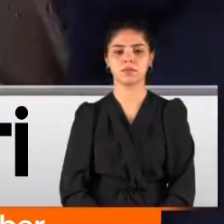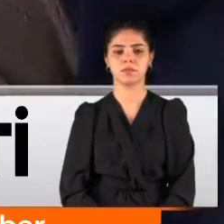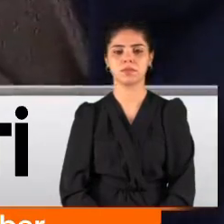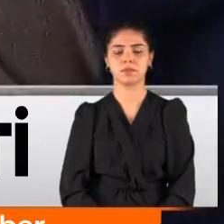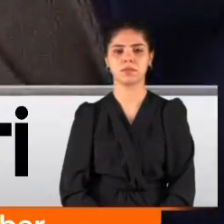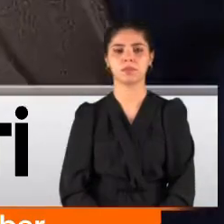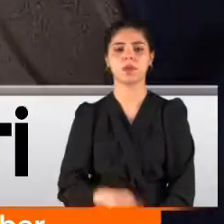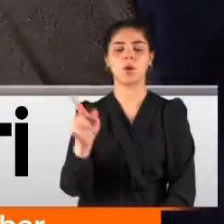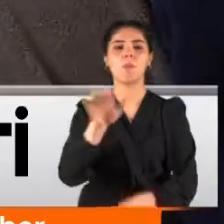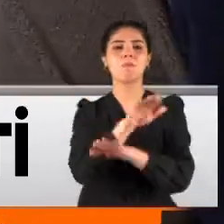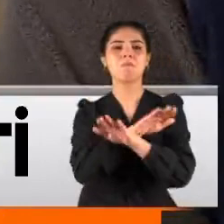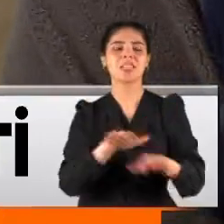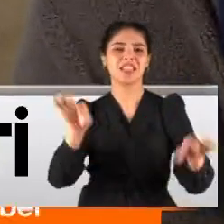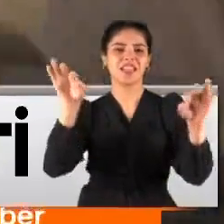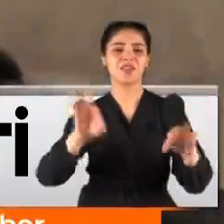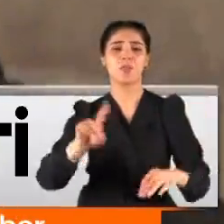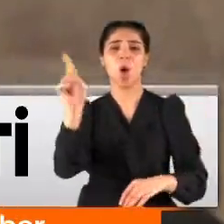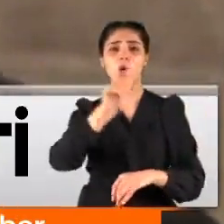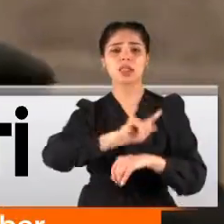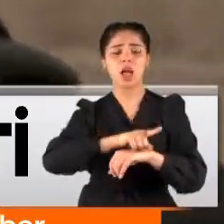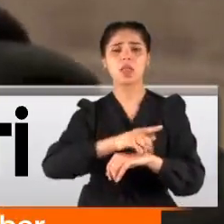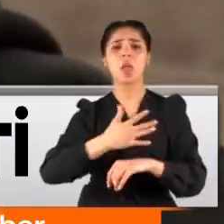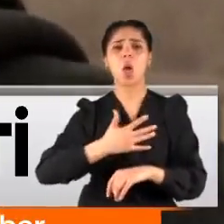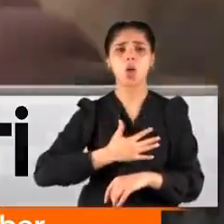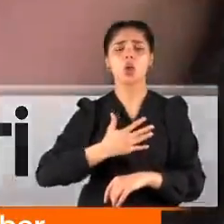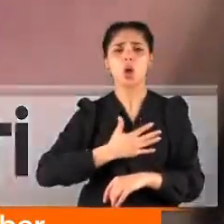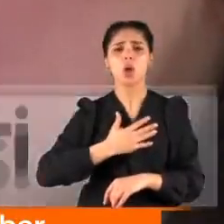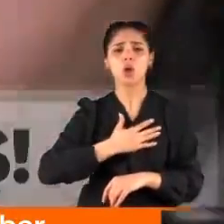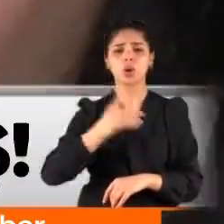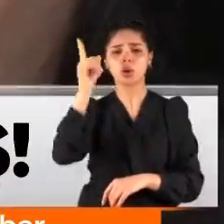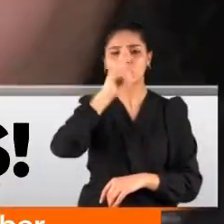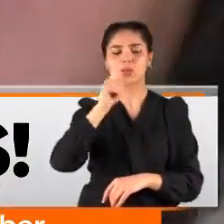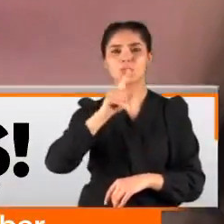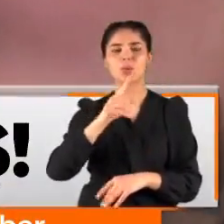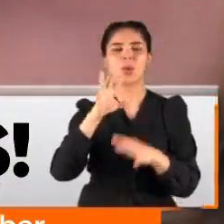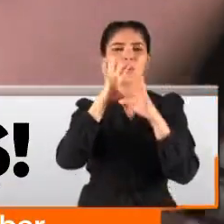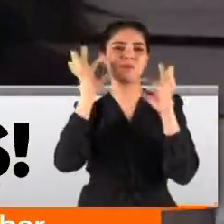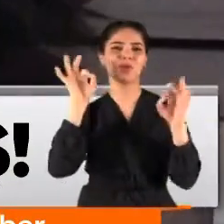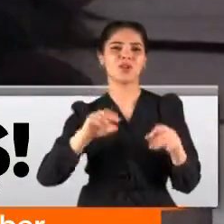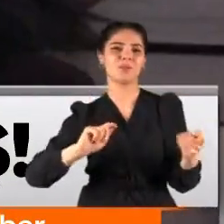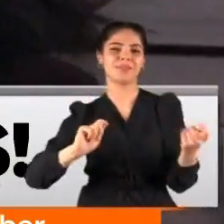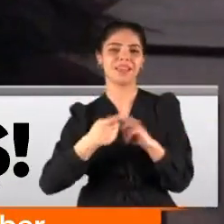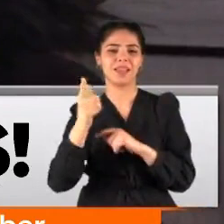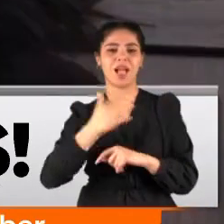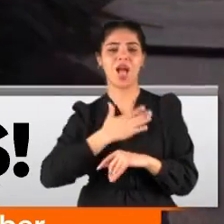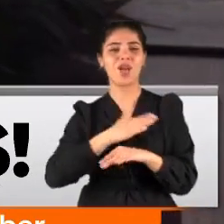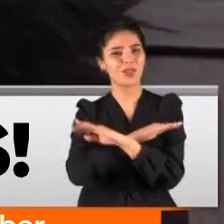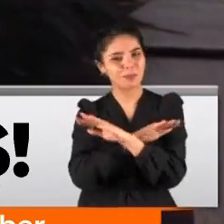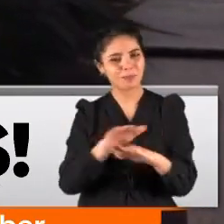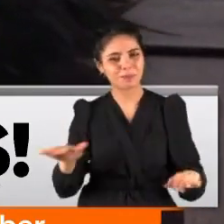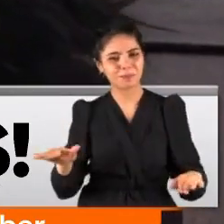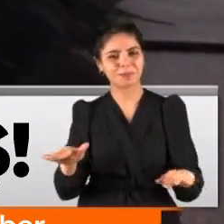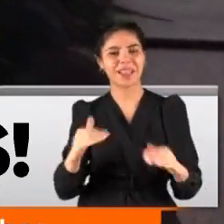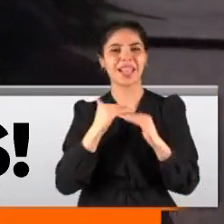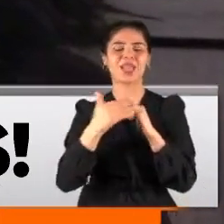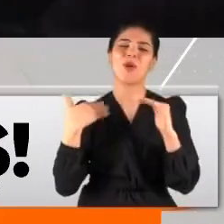O kötü günler geride kaldı. 10 saniyede bir gelen öksürük krizleri yerini Neva'nın mutluluğuna bıraktı. Öksürüğüm tamamen gitti. Toplum